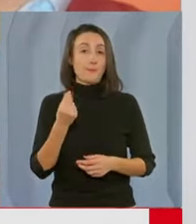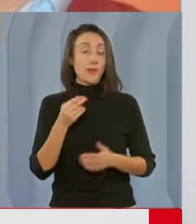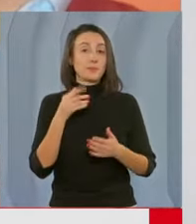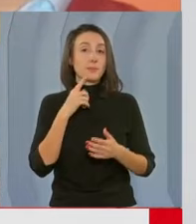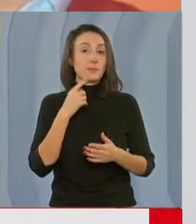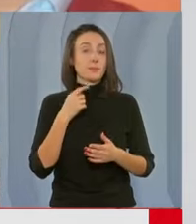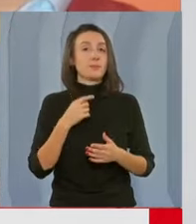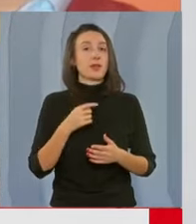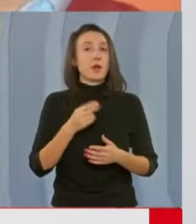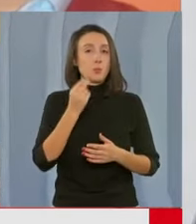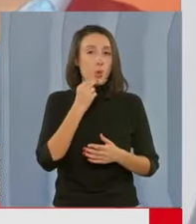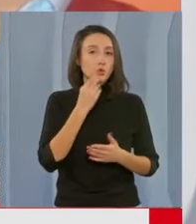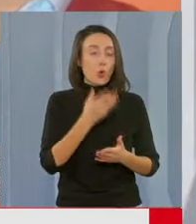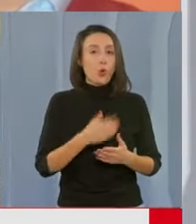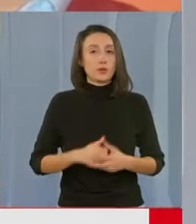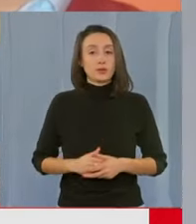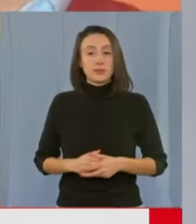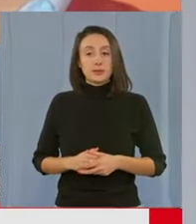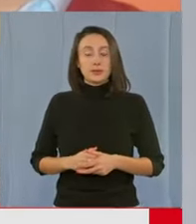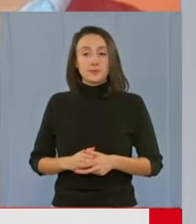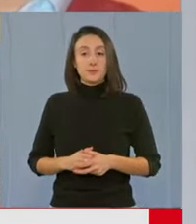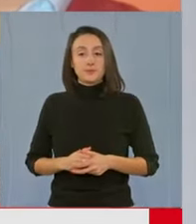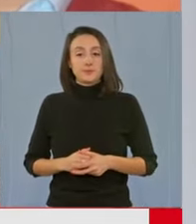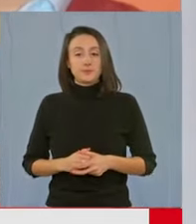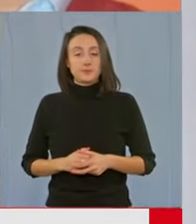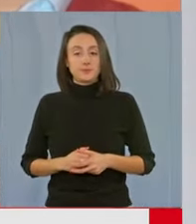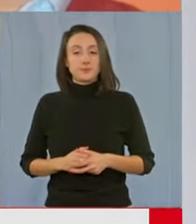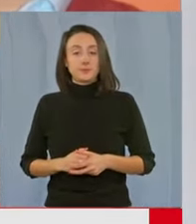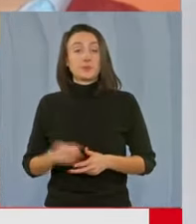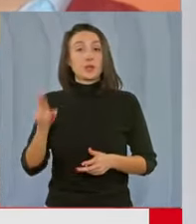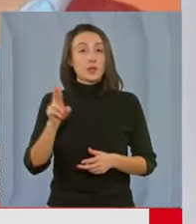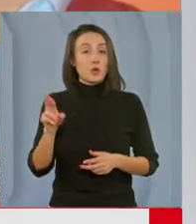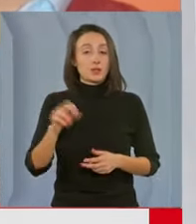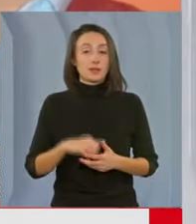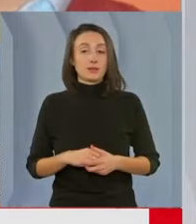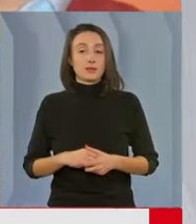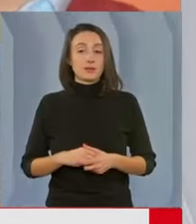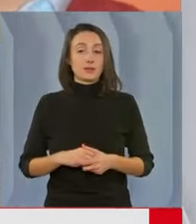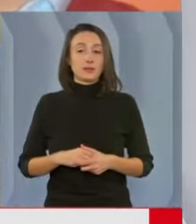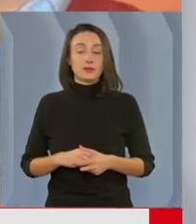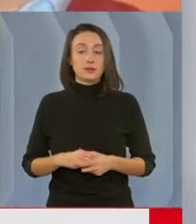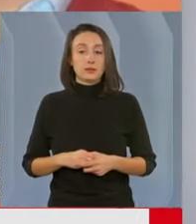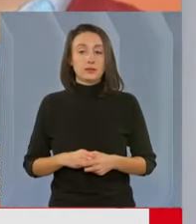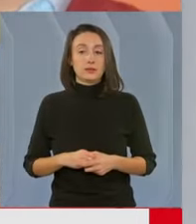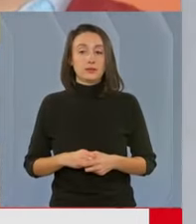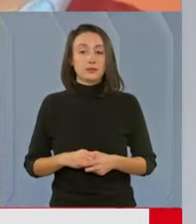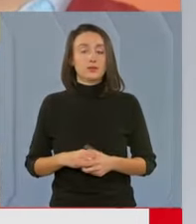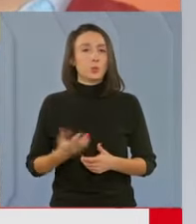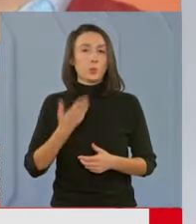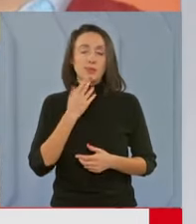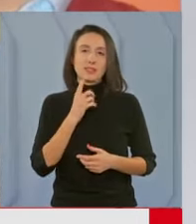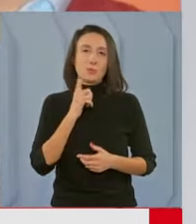transmite ministerul. Deci ei subiați că doar a fost înaintea programului, dar încă o dată, ești ministru, tu nu ești acolo un simplu funcționar